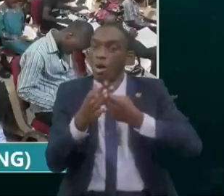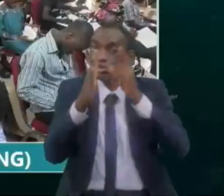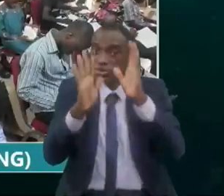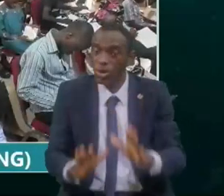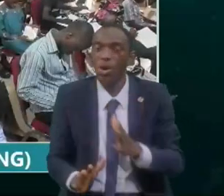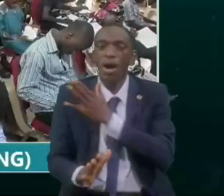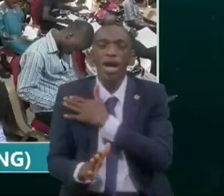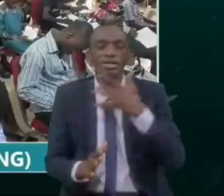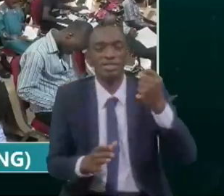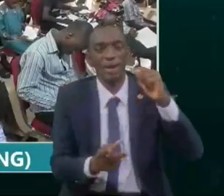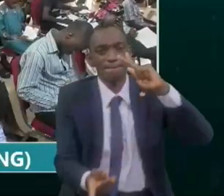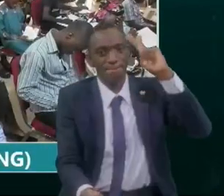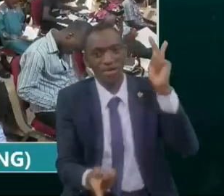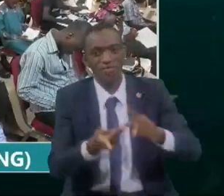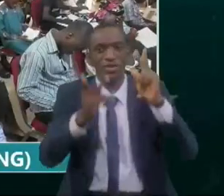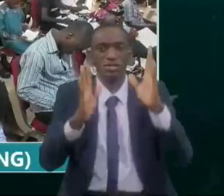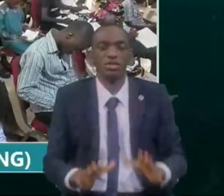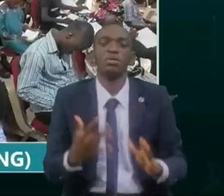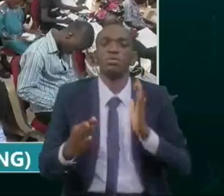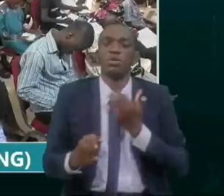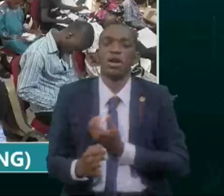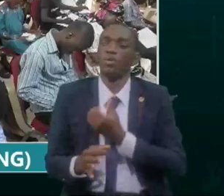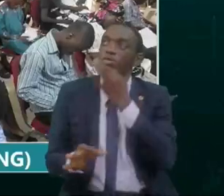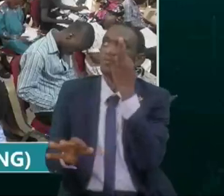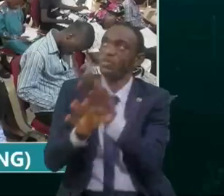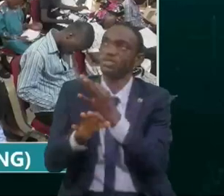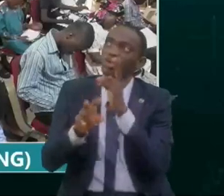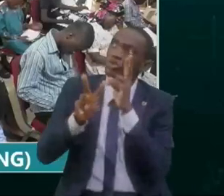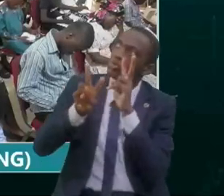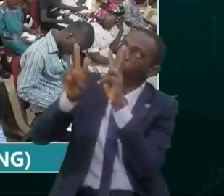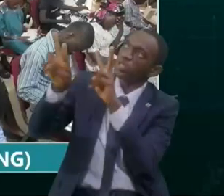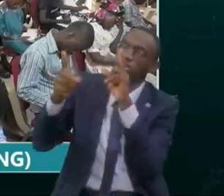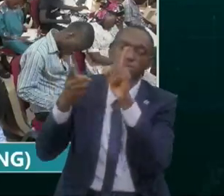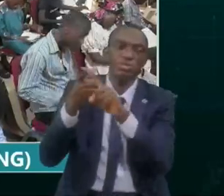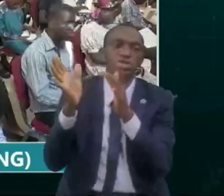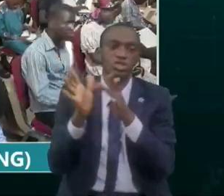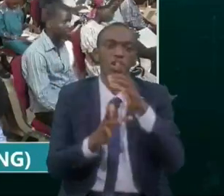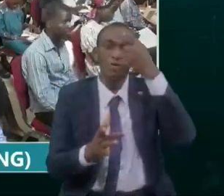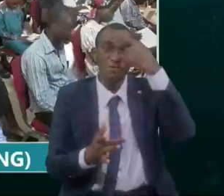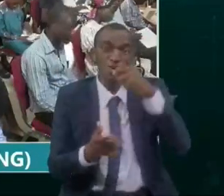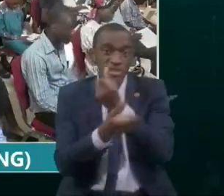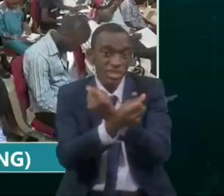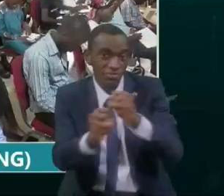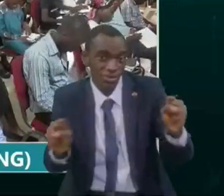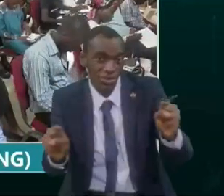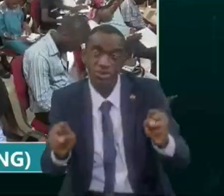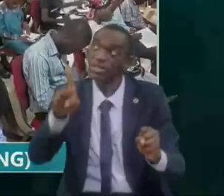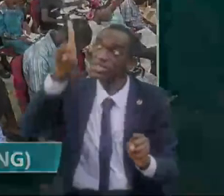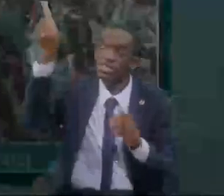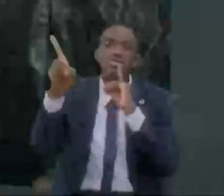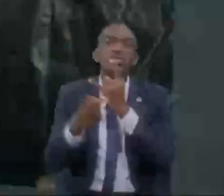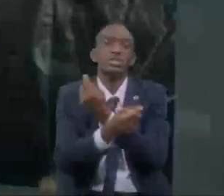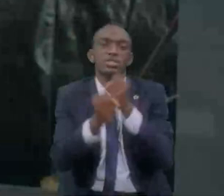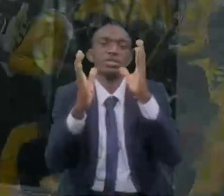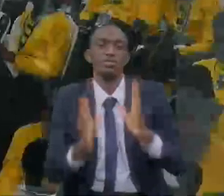consommateur de notre foi. Les regards sur Jésus pour le salut. Il est le